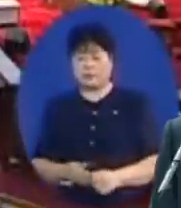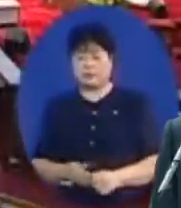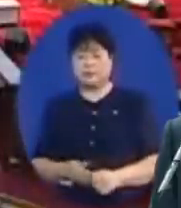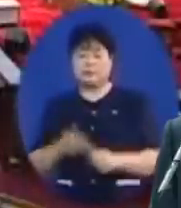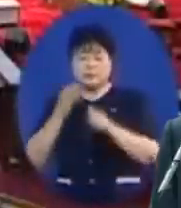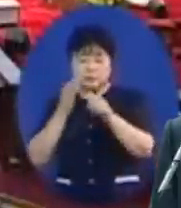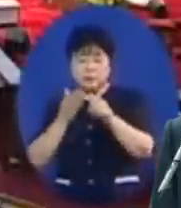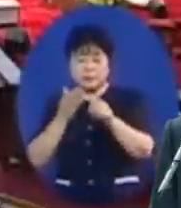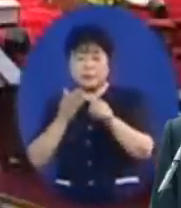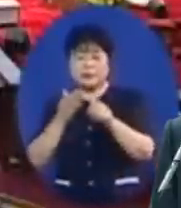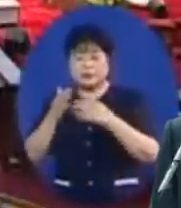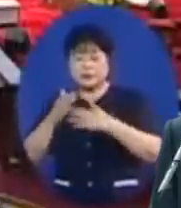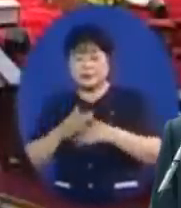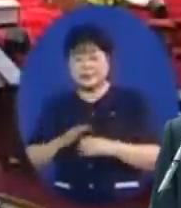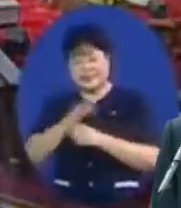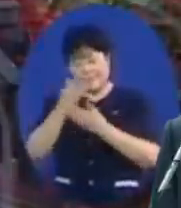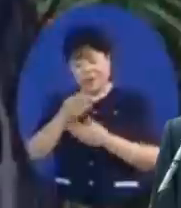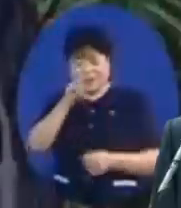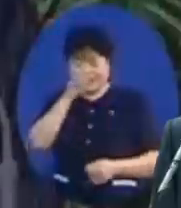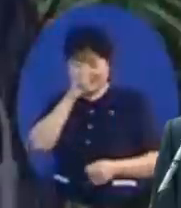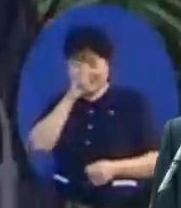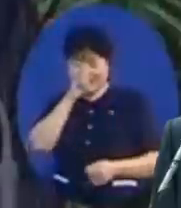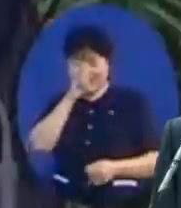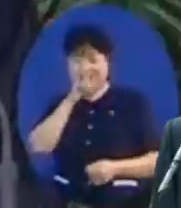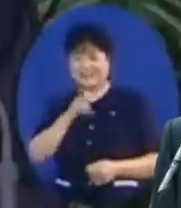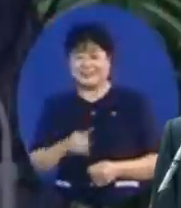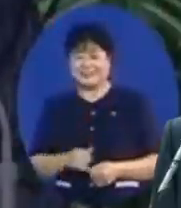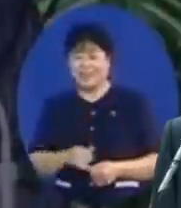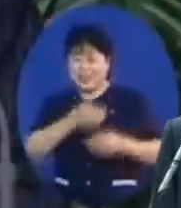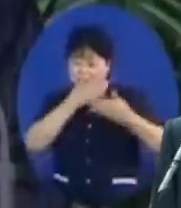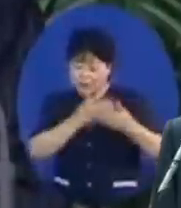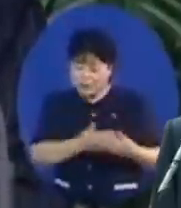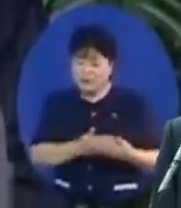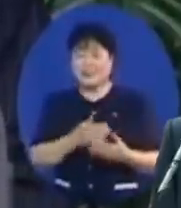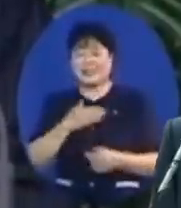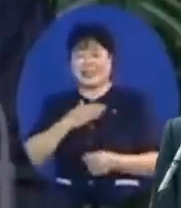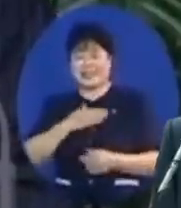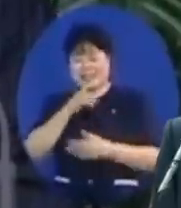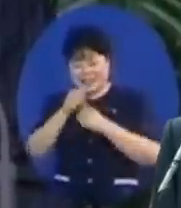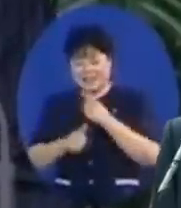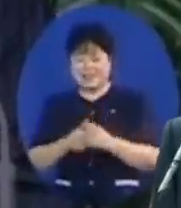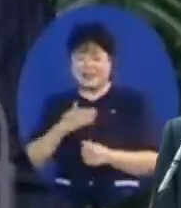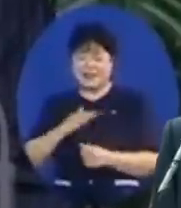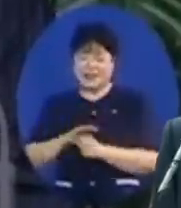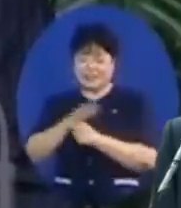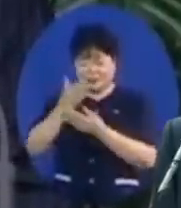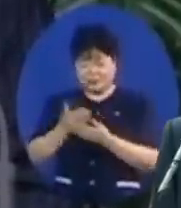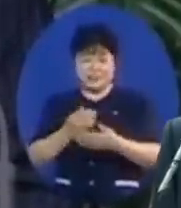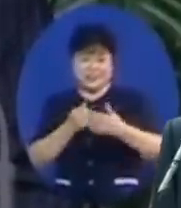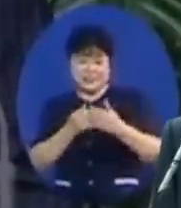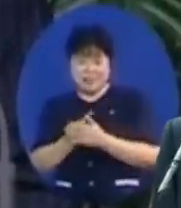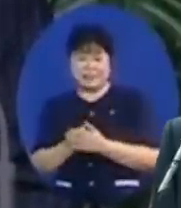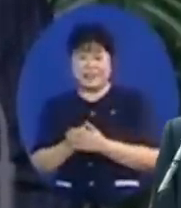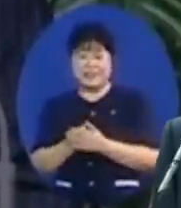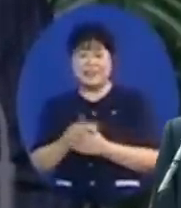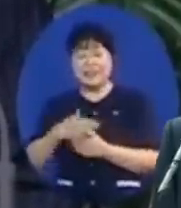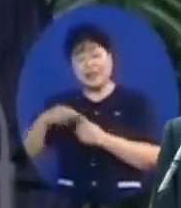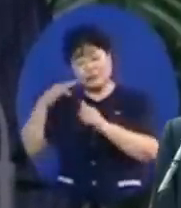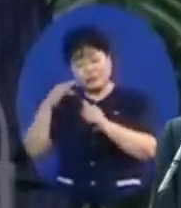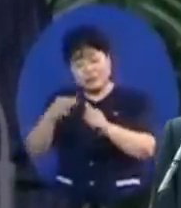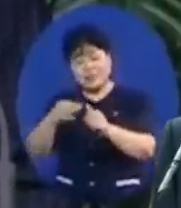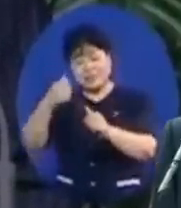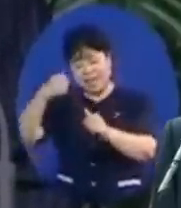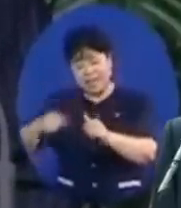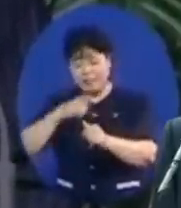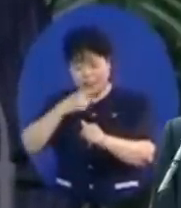여러분, 나는 사랑받고 있다. 난 귀중한 존재다. 하나님이 나를 사랑하기 때문에 나를 불러서 그